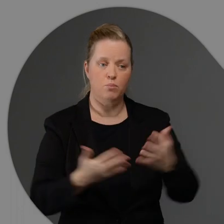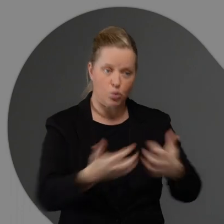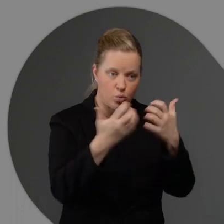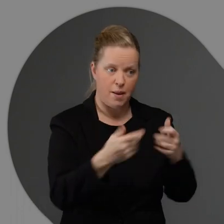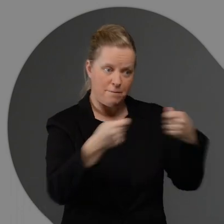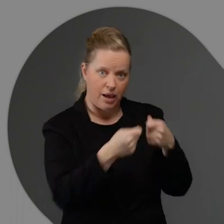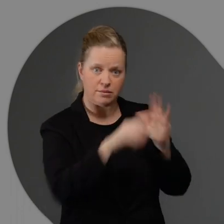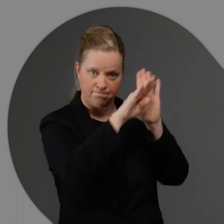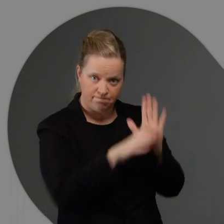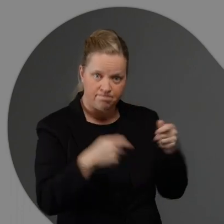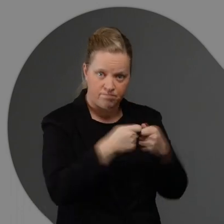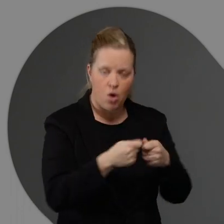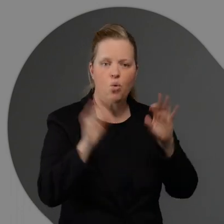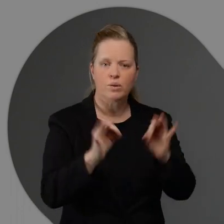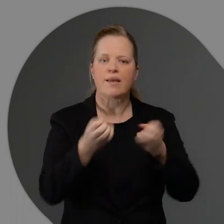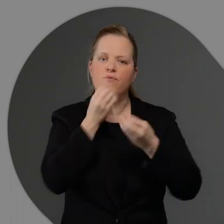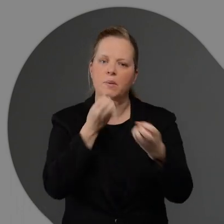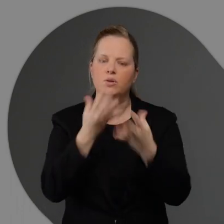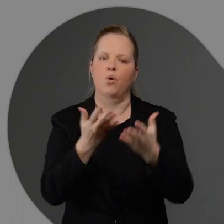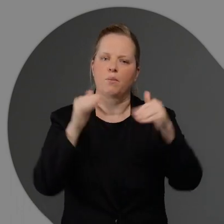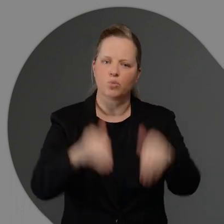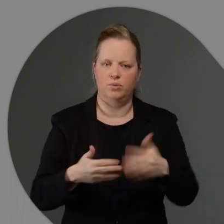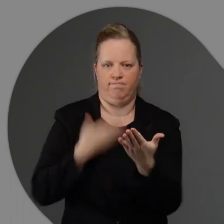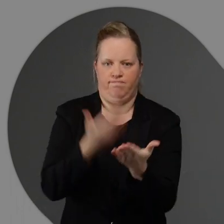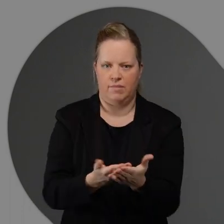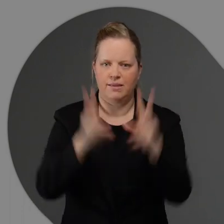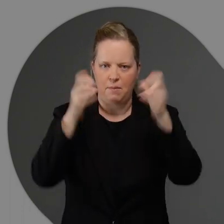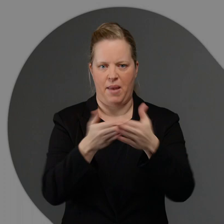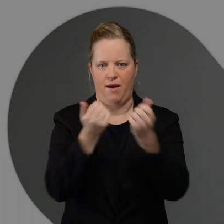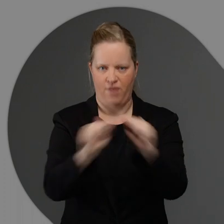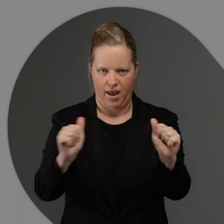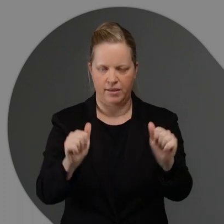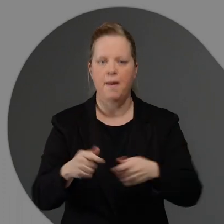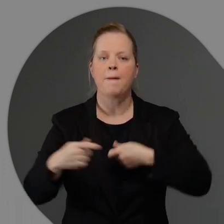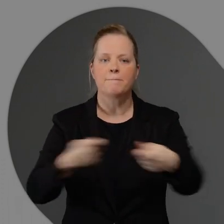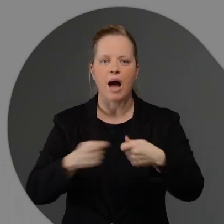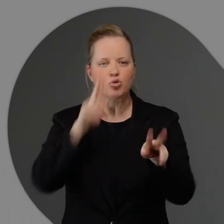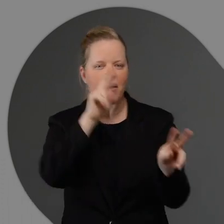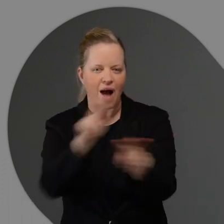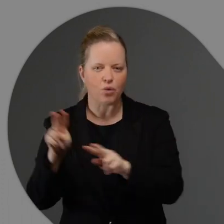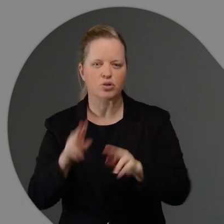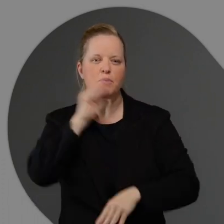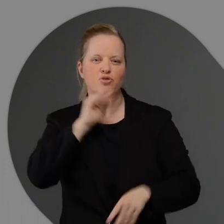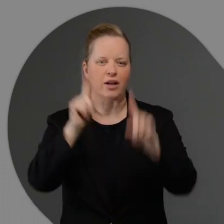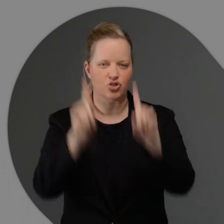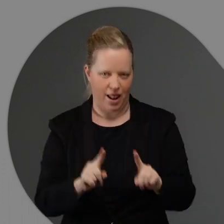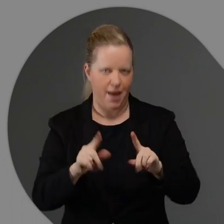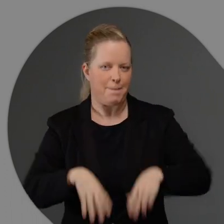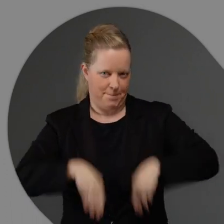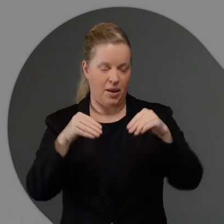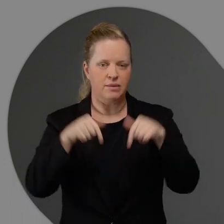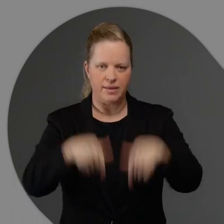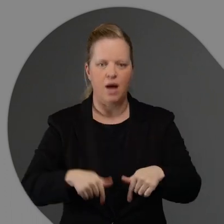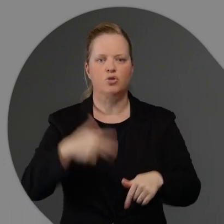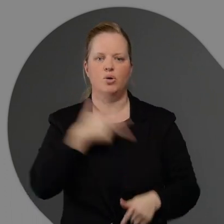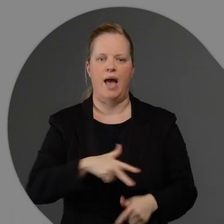lassen, und Informationen zur Barrierefreiheit zur Verfügung stellen. Es ist eine Marktüberwachungs- und Beschwerdestelle vorgesehen. Das